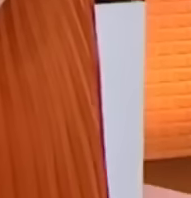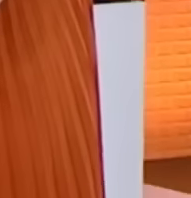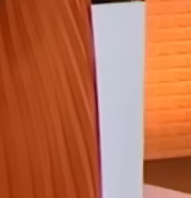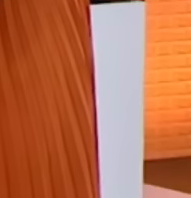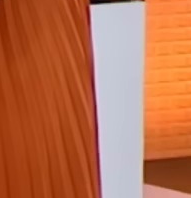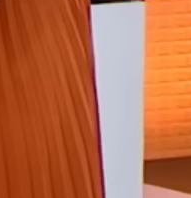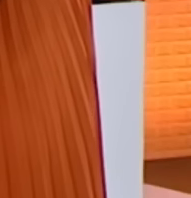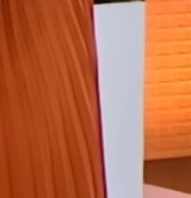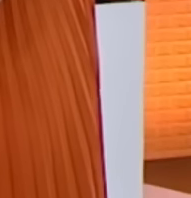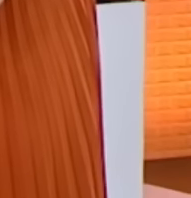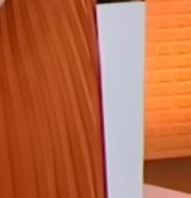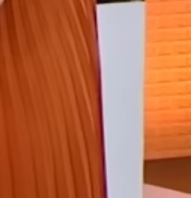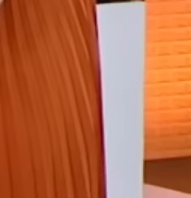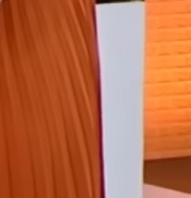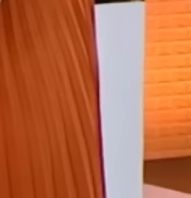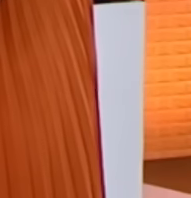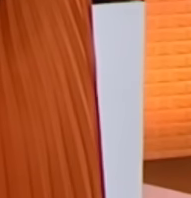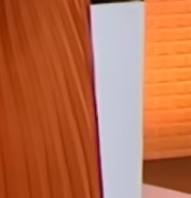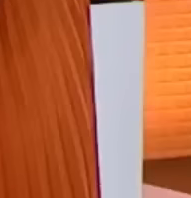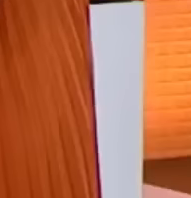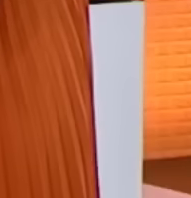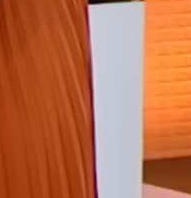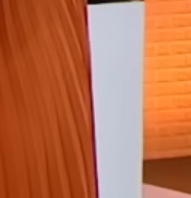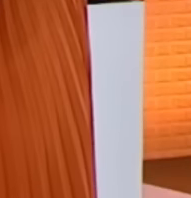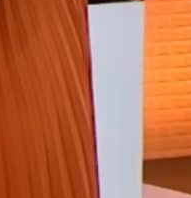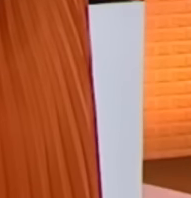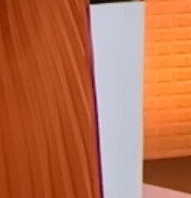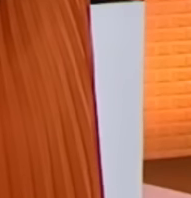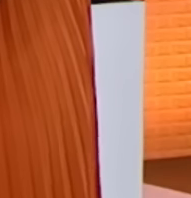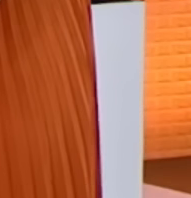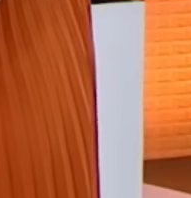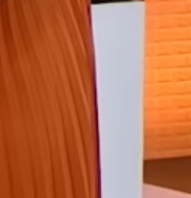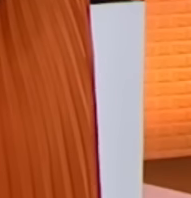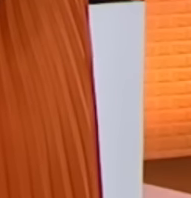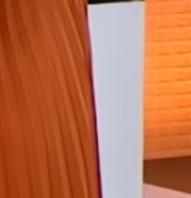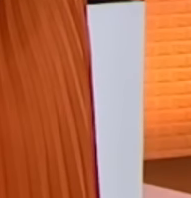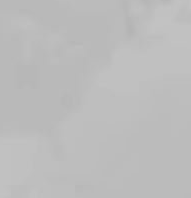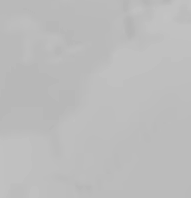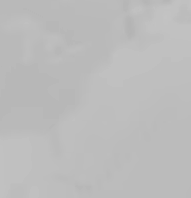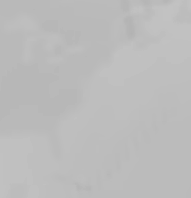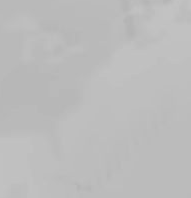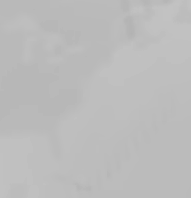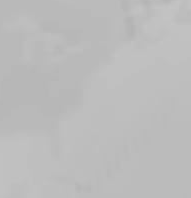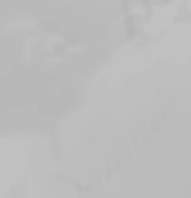niyo po kami sa GMA Pinoy TV at sa www.gmanews.tv.